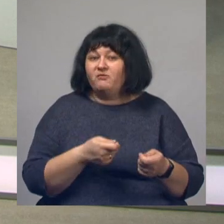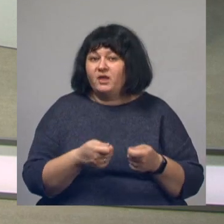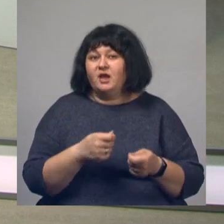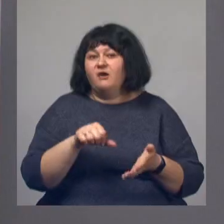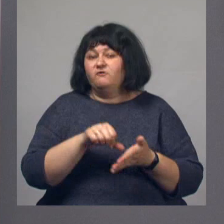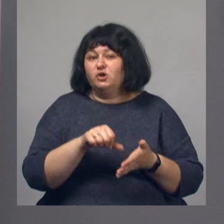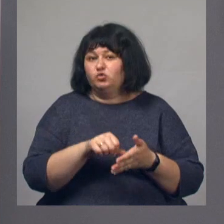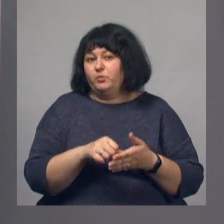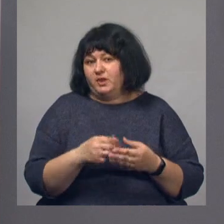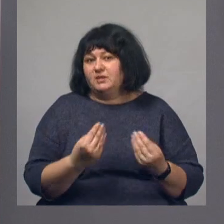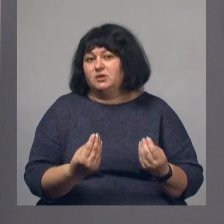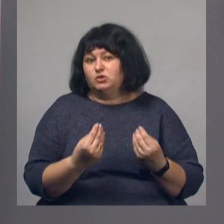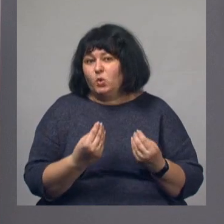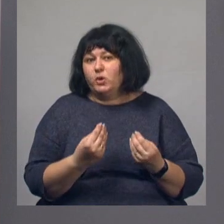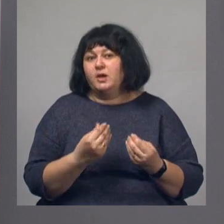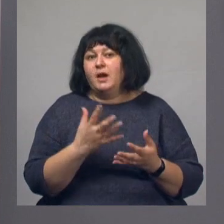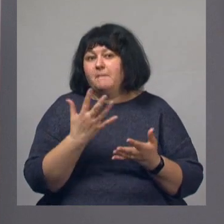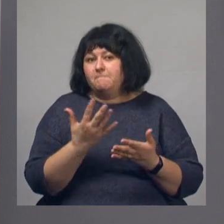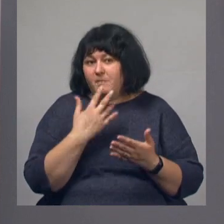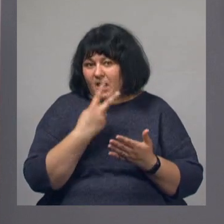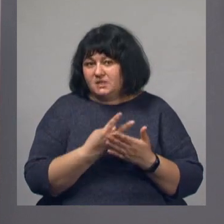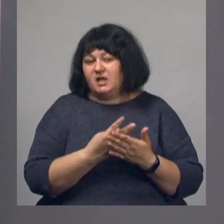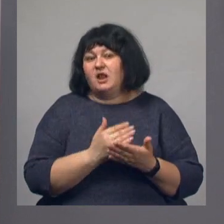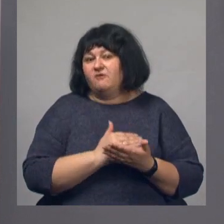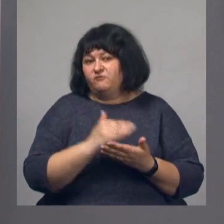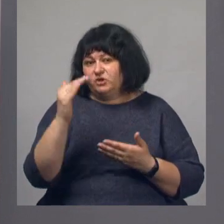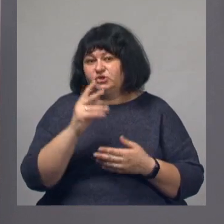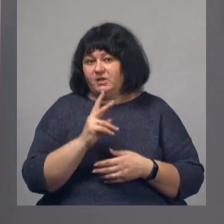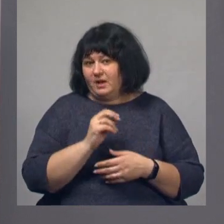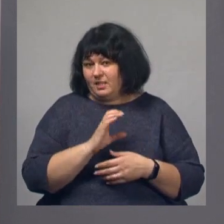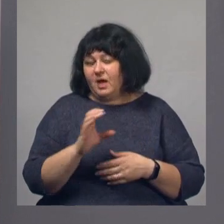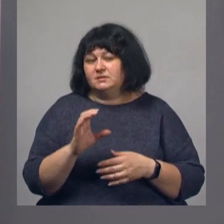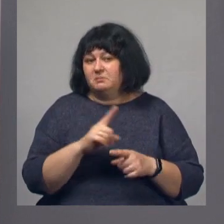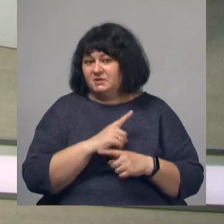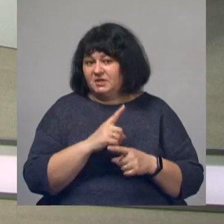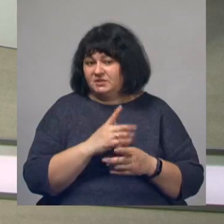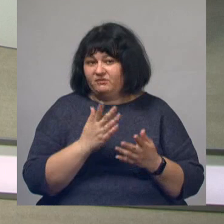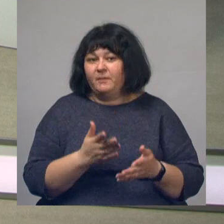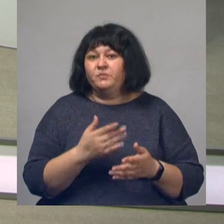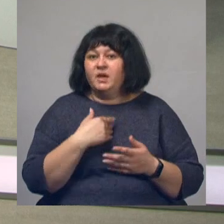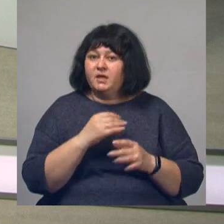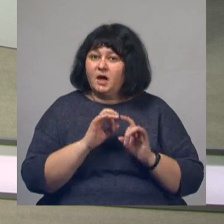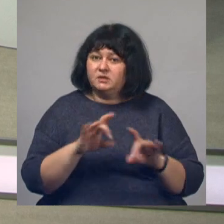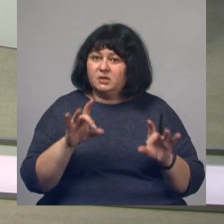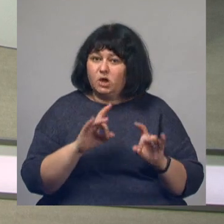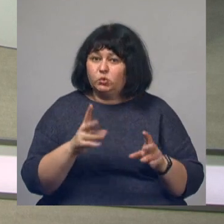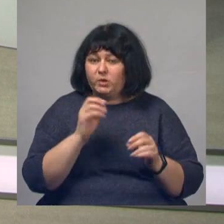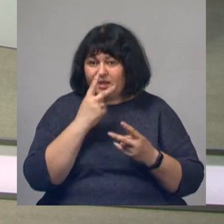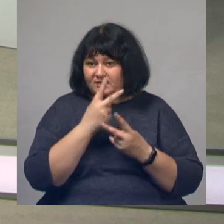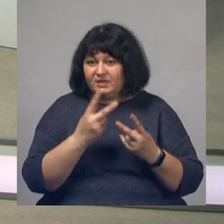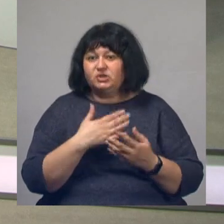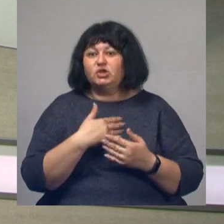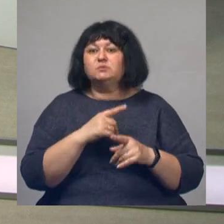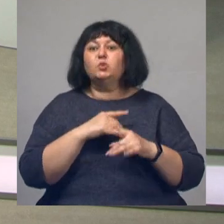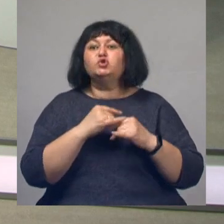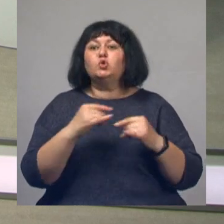достойно, показали высочайший класс мастерства. Ну вот я поясню для зрителей. Сейчас мой стол